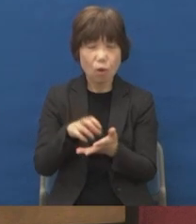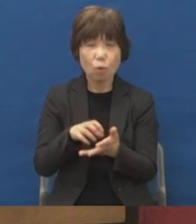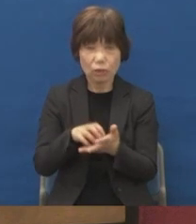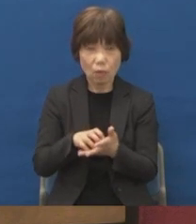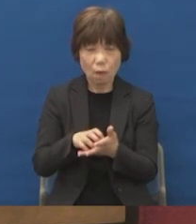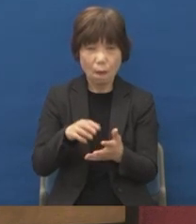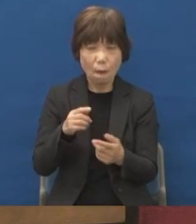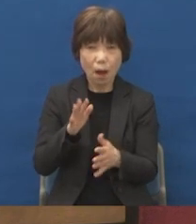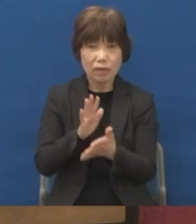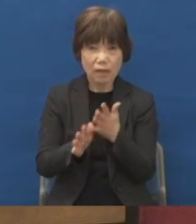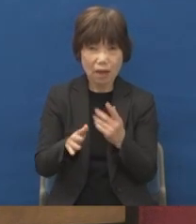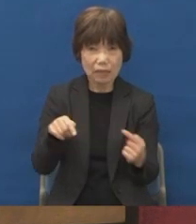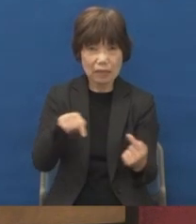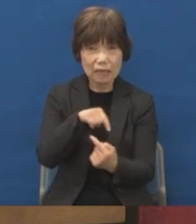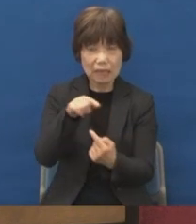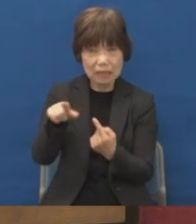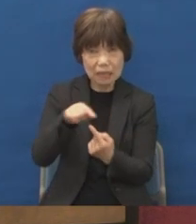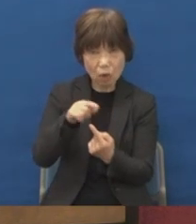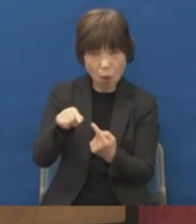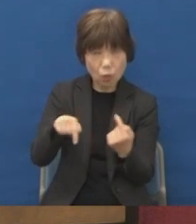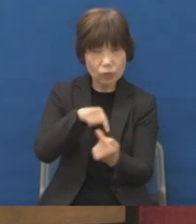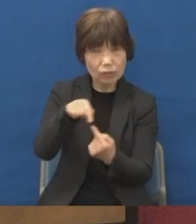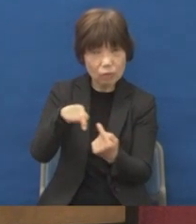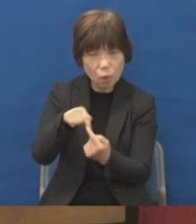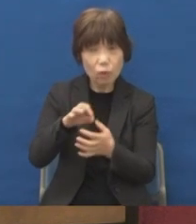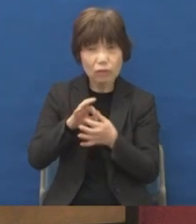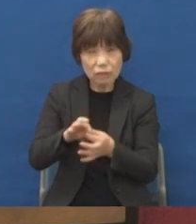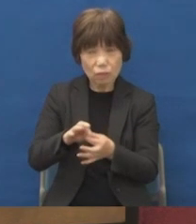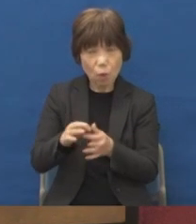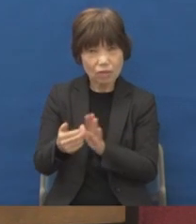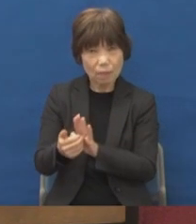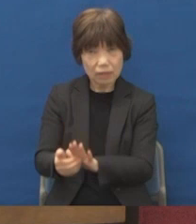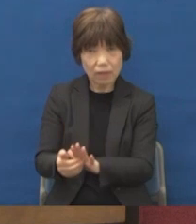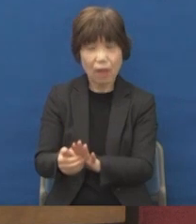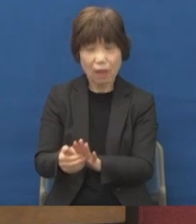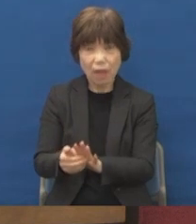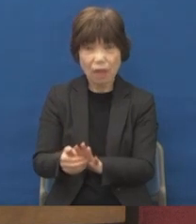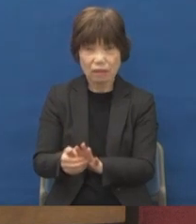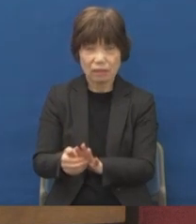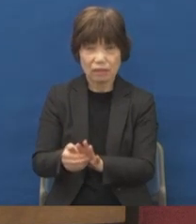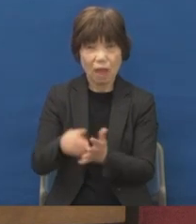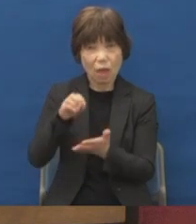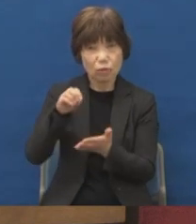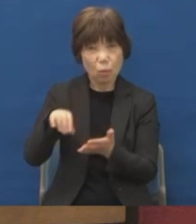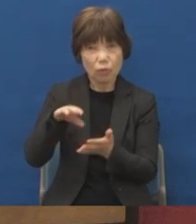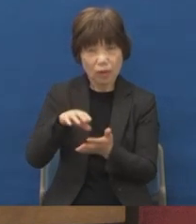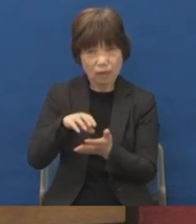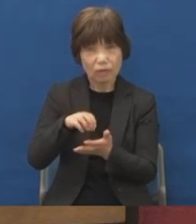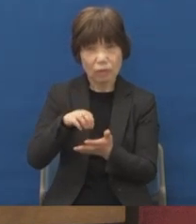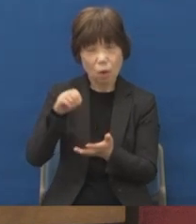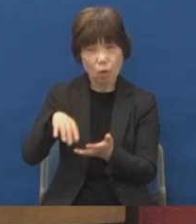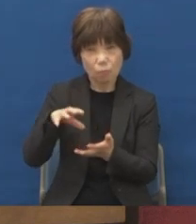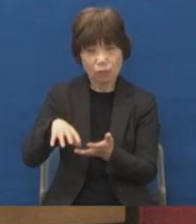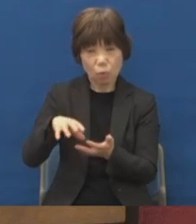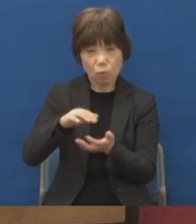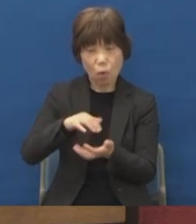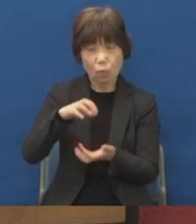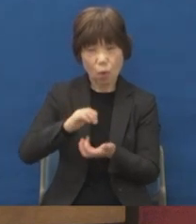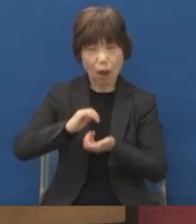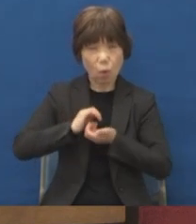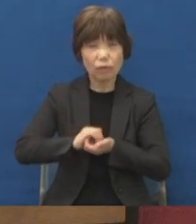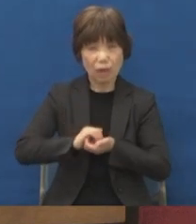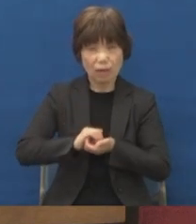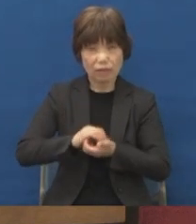げ、焼却発電のため、ごみ量を固定化しかねません。日本政府